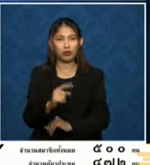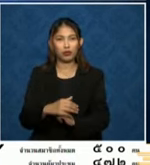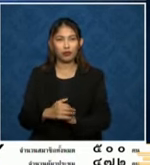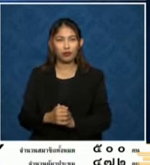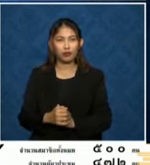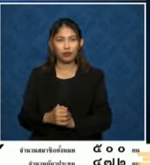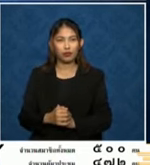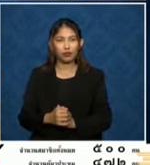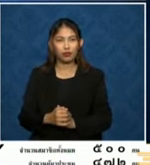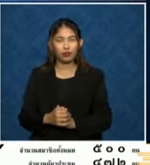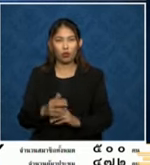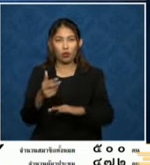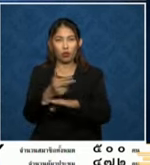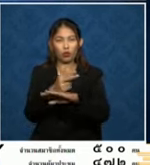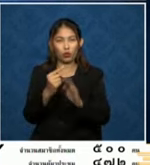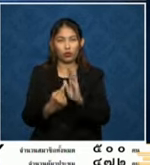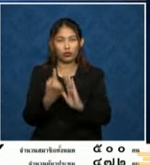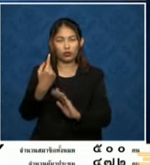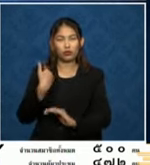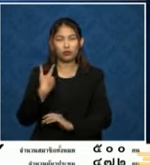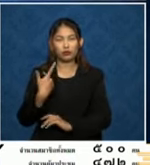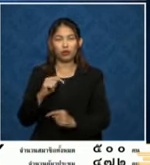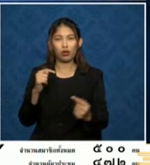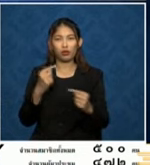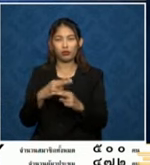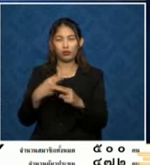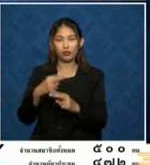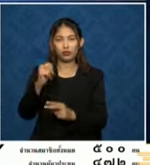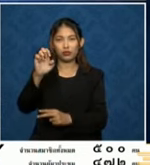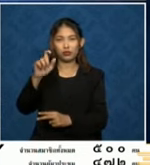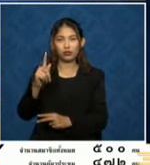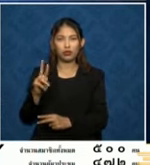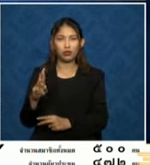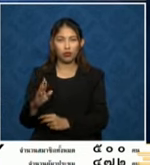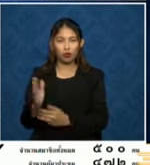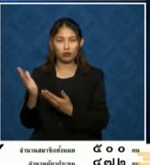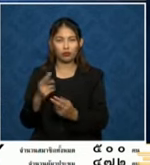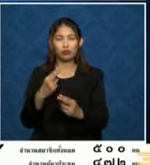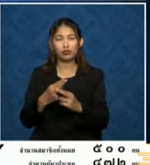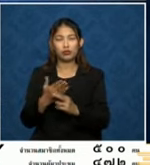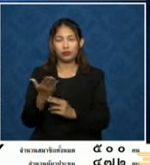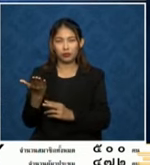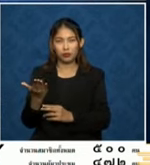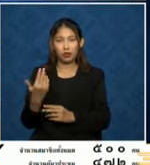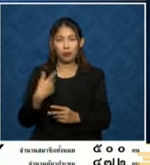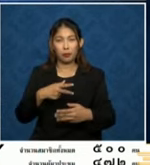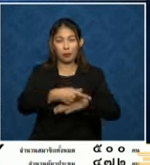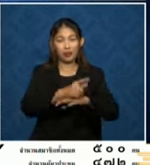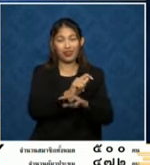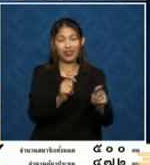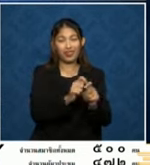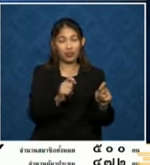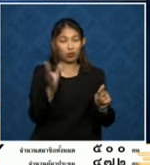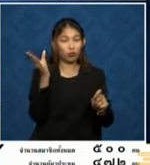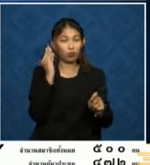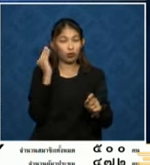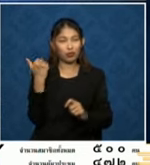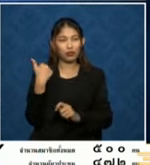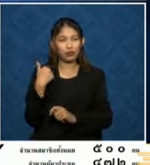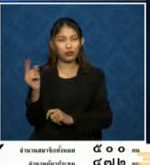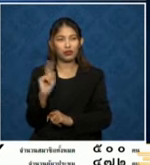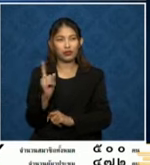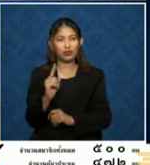างขอไปที่คลิปแรกครับคนแรกครับเป็นคำตอบจากคุณนิกรจำนงนะครับขออนุญาตเอ่ยนามนะครับเป็นประธานอนุกรรมการรับฟังความเห็นที่เคยพูดไ